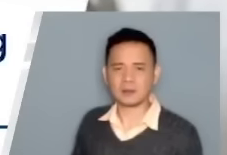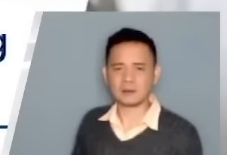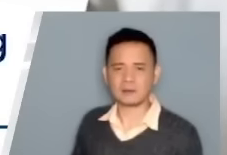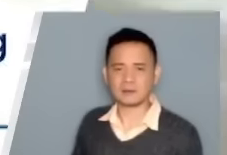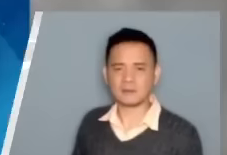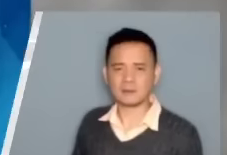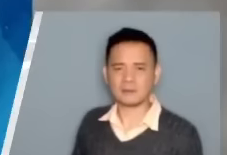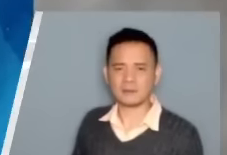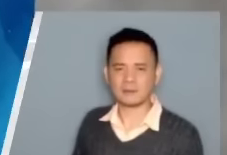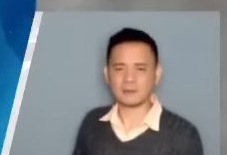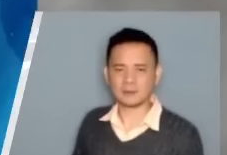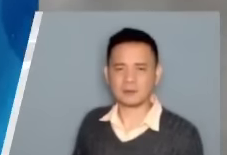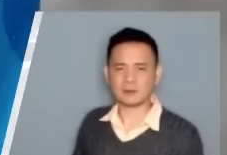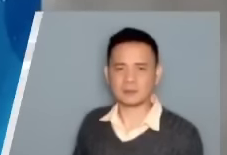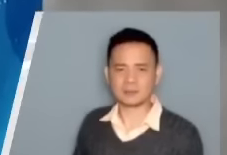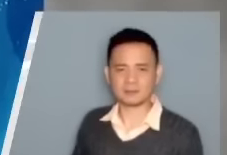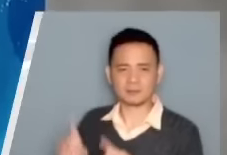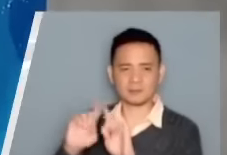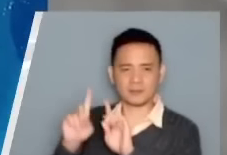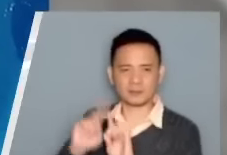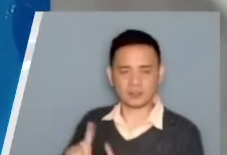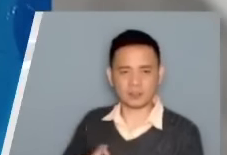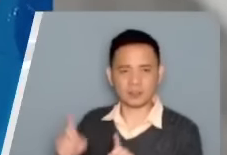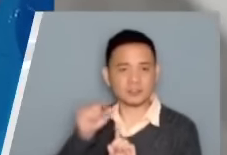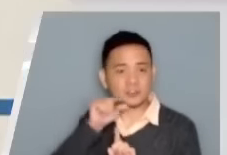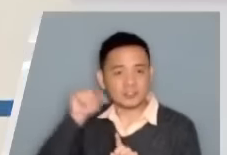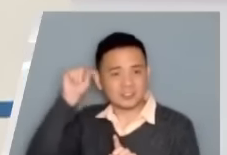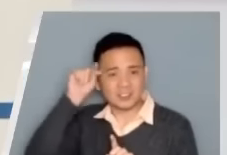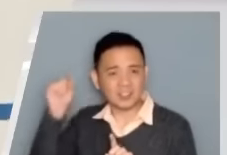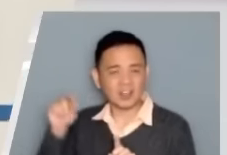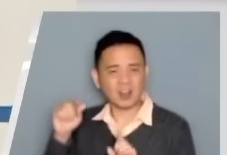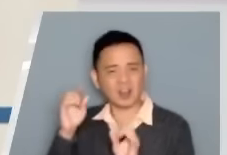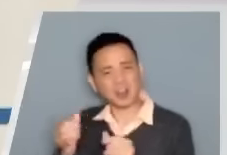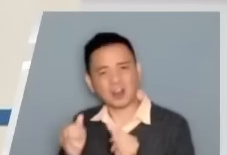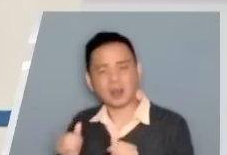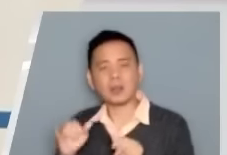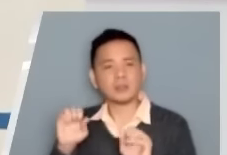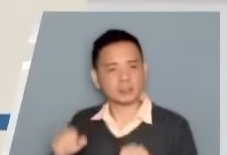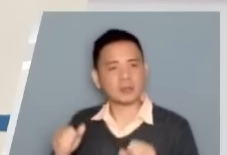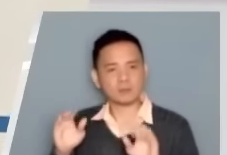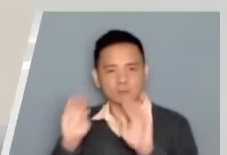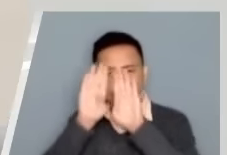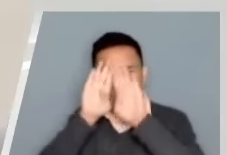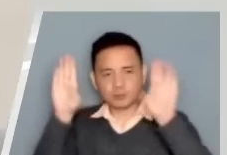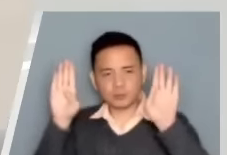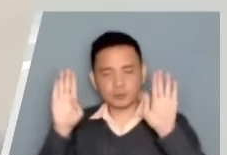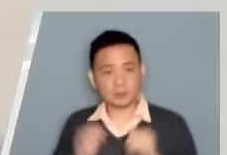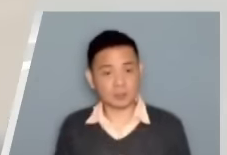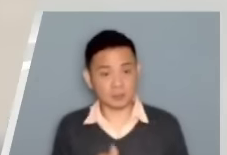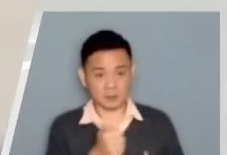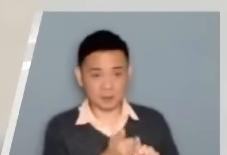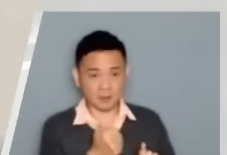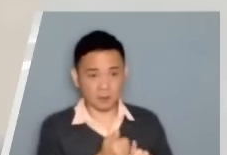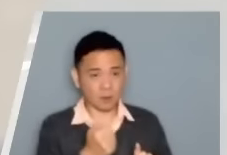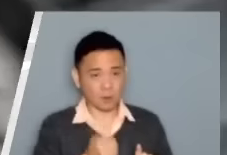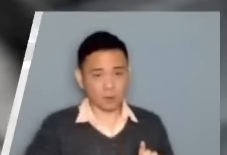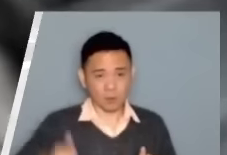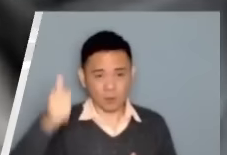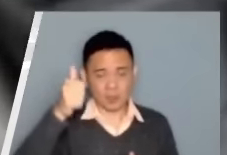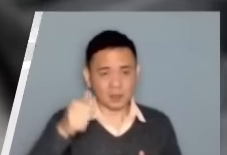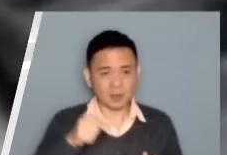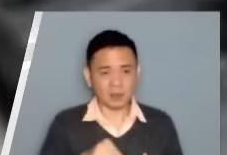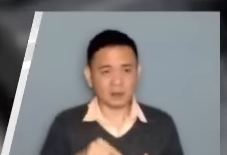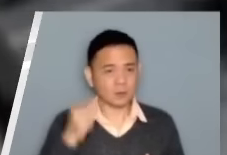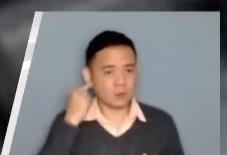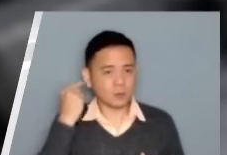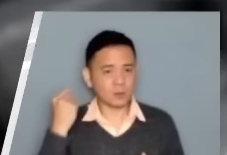gender norms ultimate goal na kung Ituring ni Carlos ang double gold medal na nakamit niya sa men's gymnastics ng